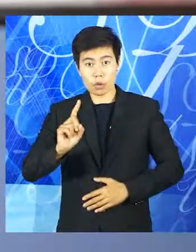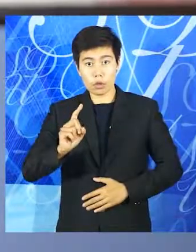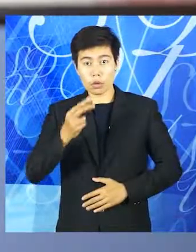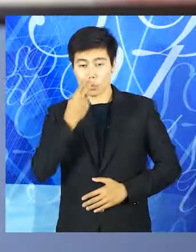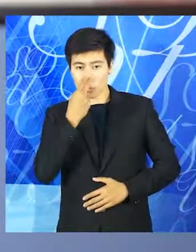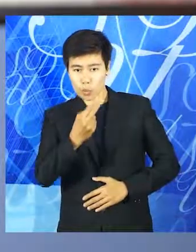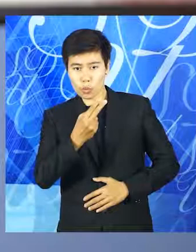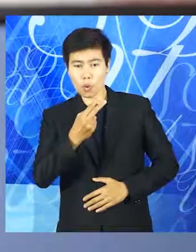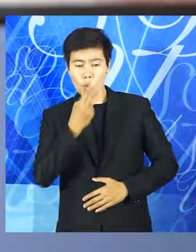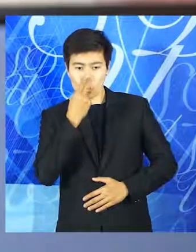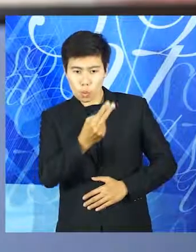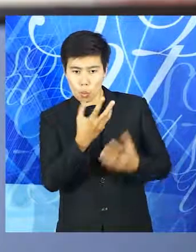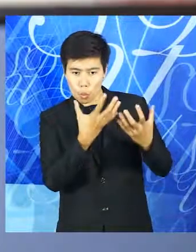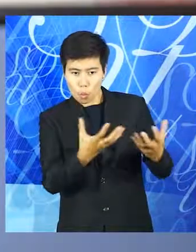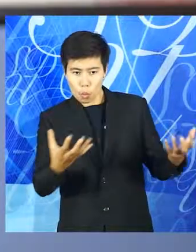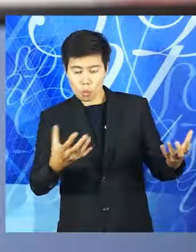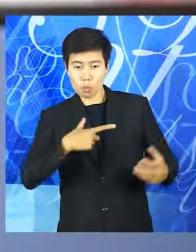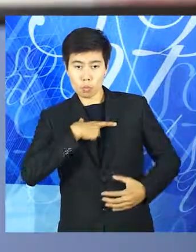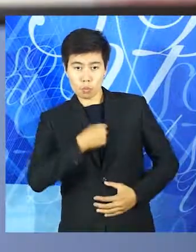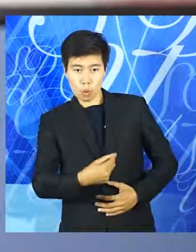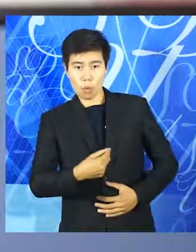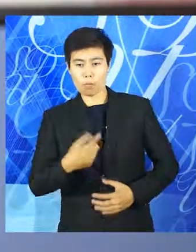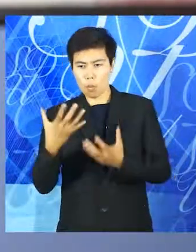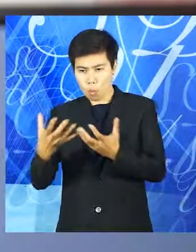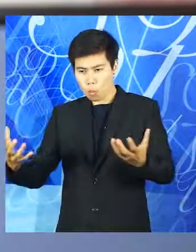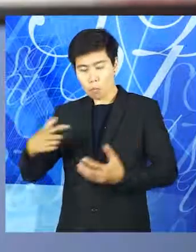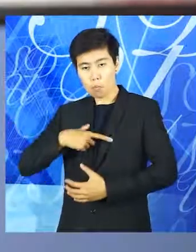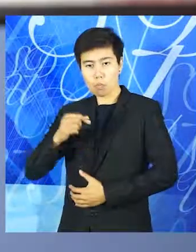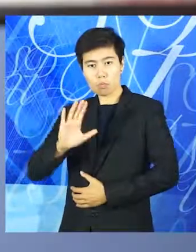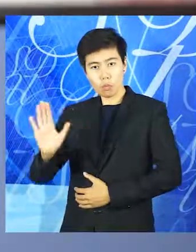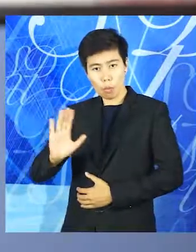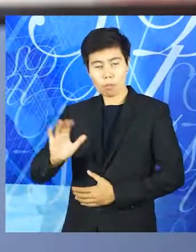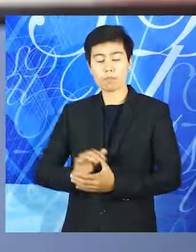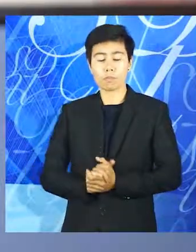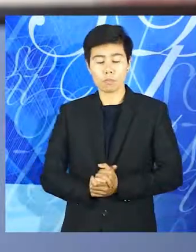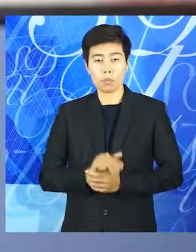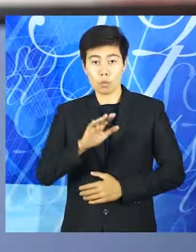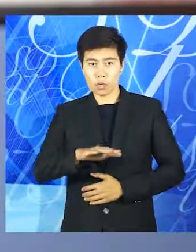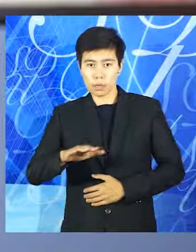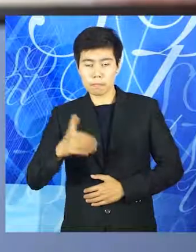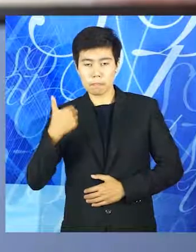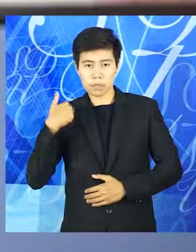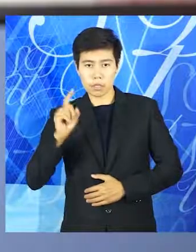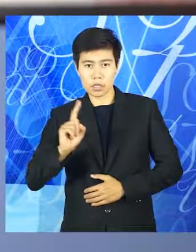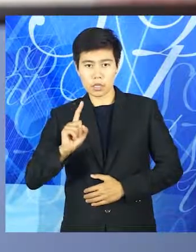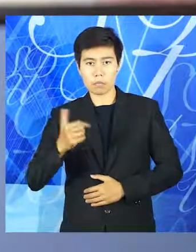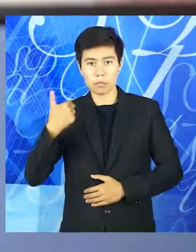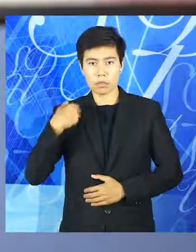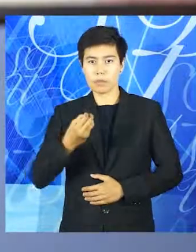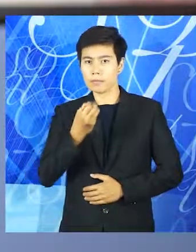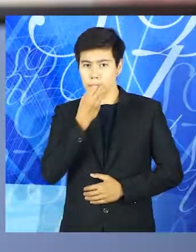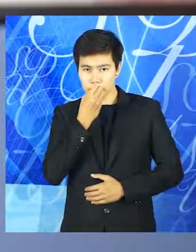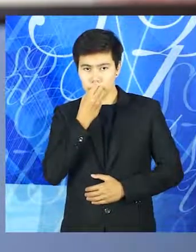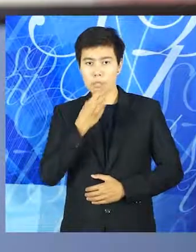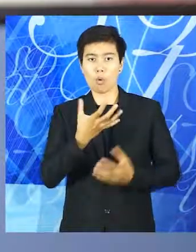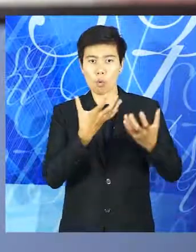อบรายการสิ่งของที่ชอบและไม่ชอบของเด็กก่อนนะคะโดยที่เราจะมีการตรวจสอบทั้งของกินของ